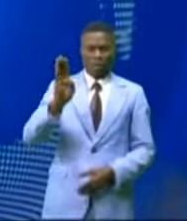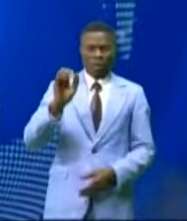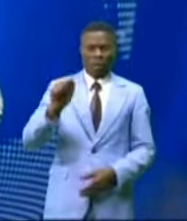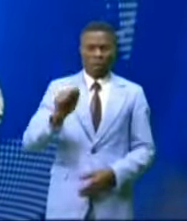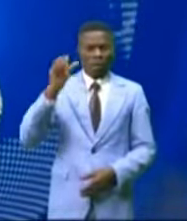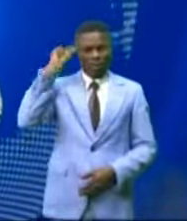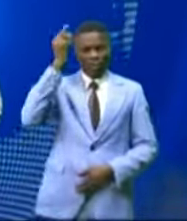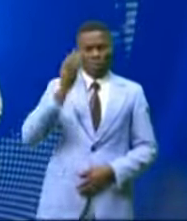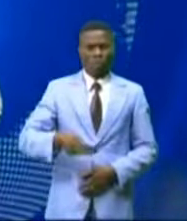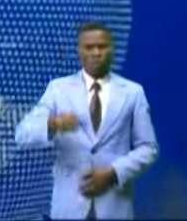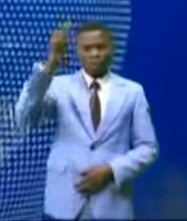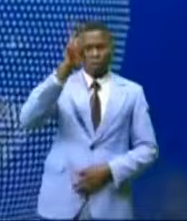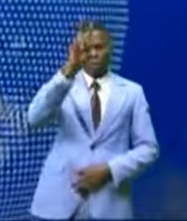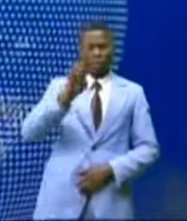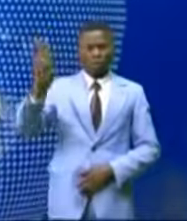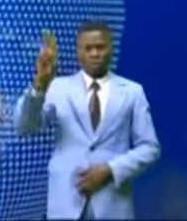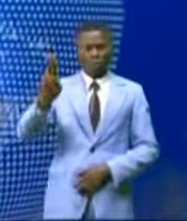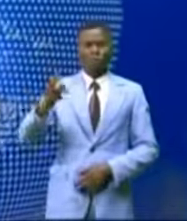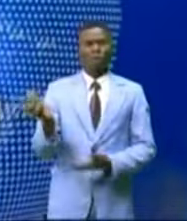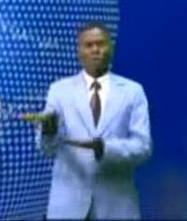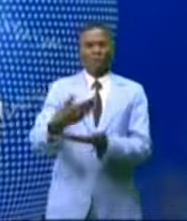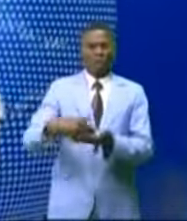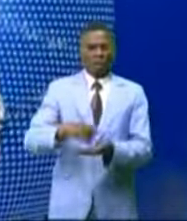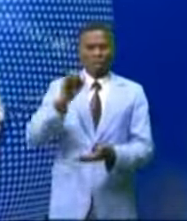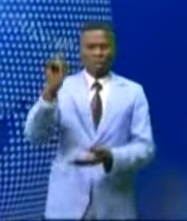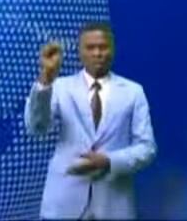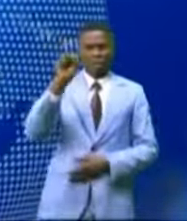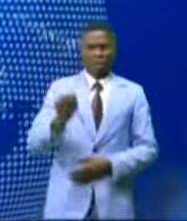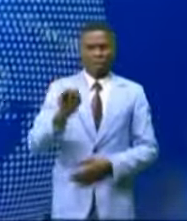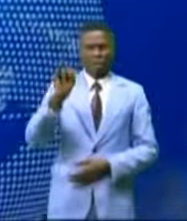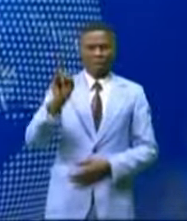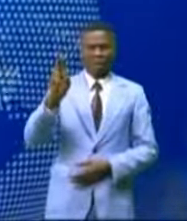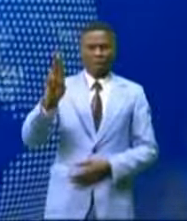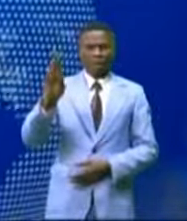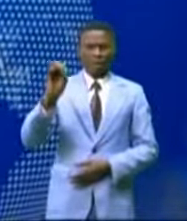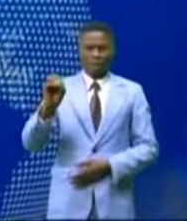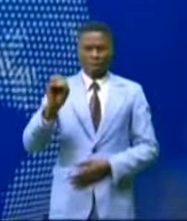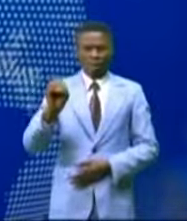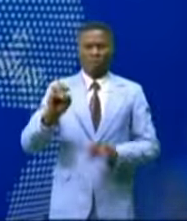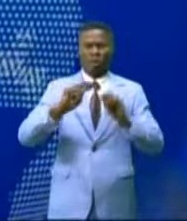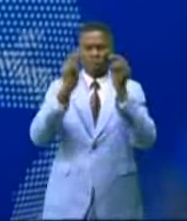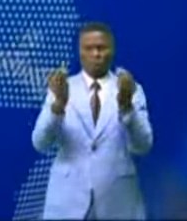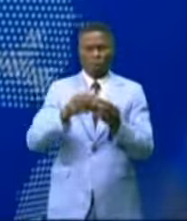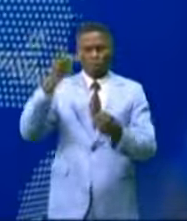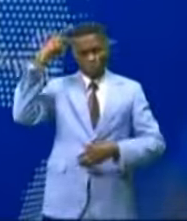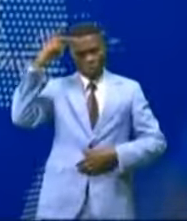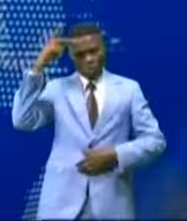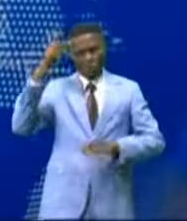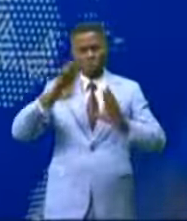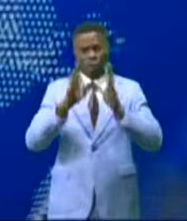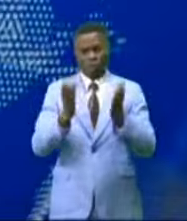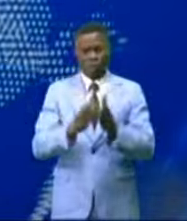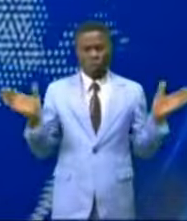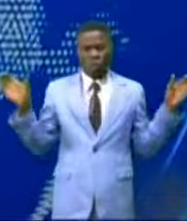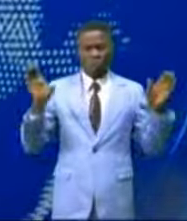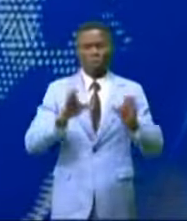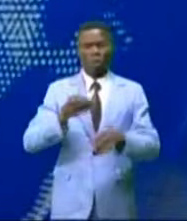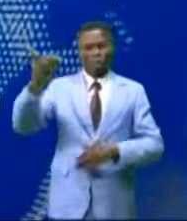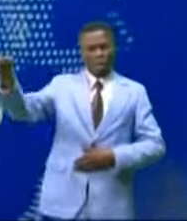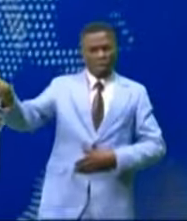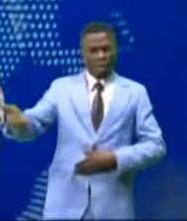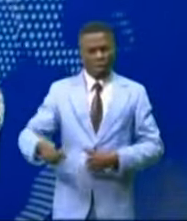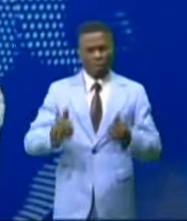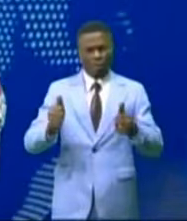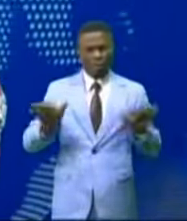H lui a regagné Isiro hier 7 février 2024 les forces vives et politiques se sont mobilisé pour lui réserver un